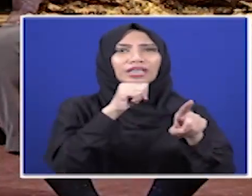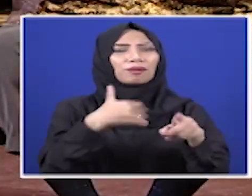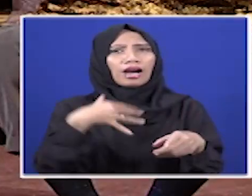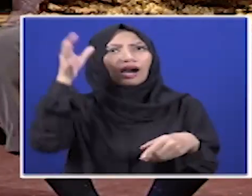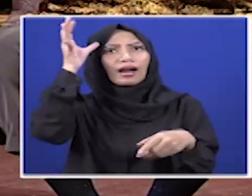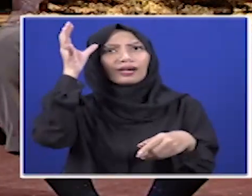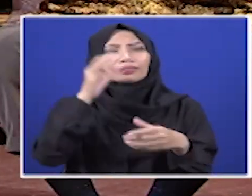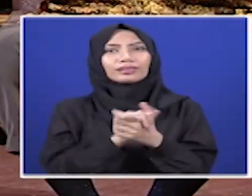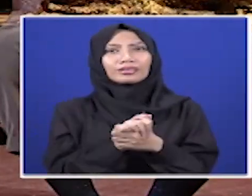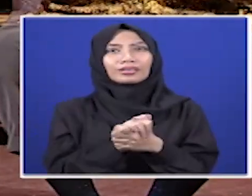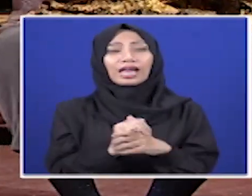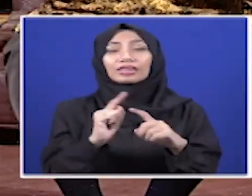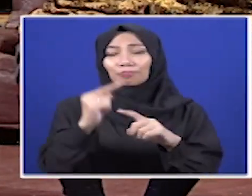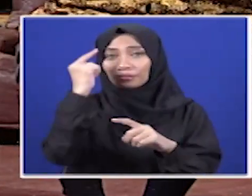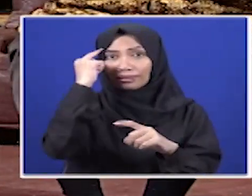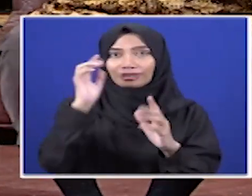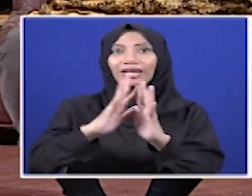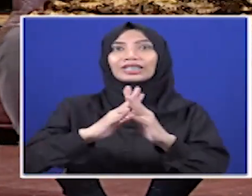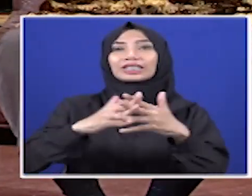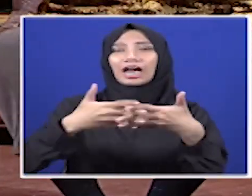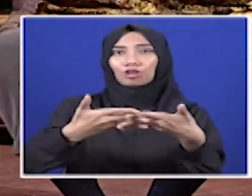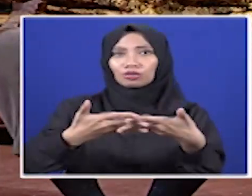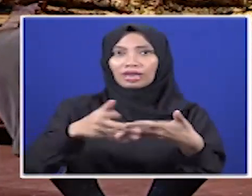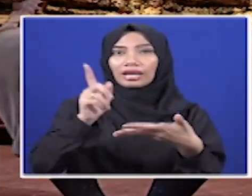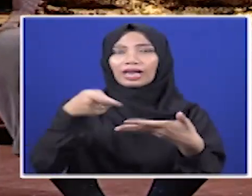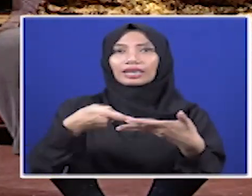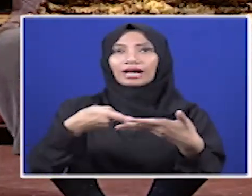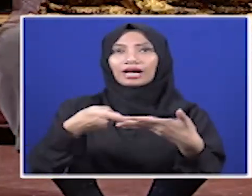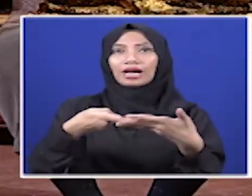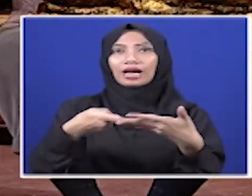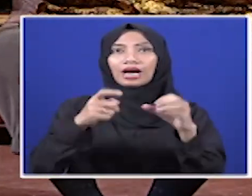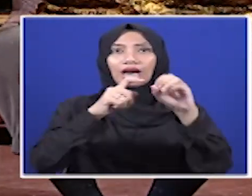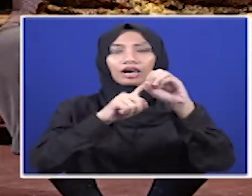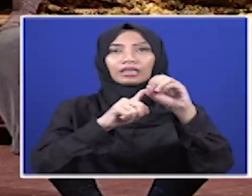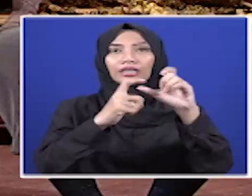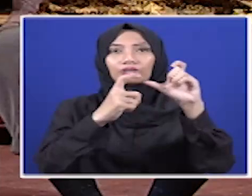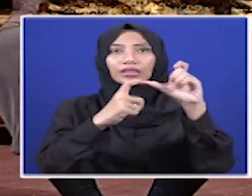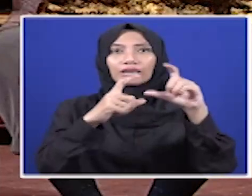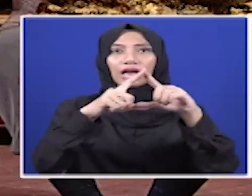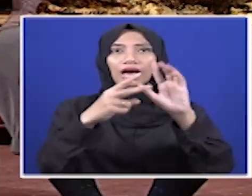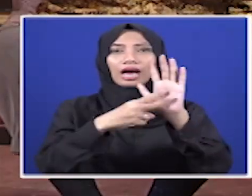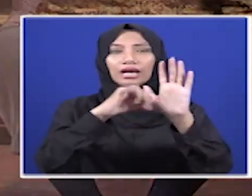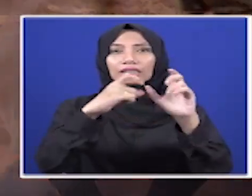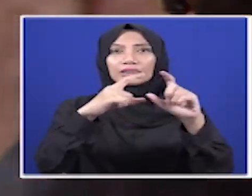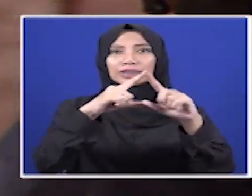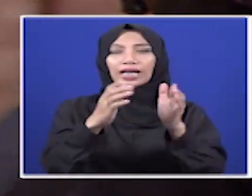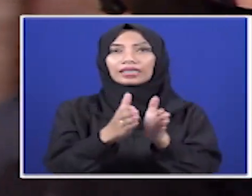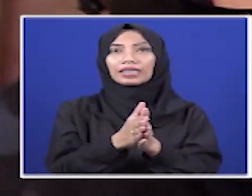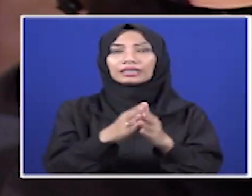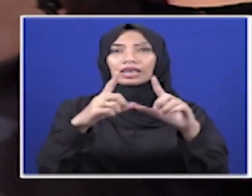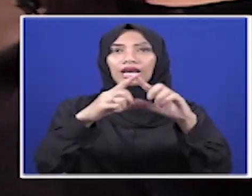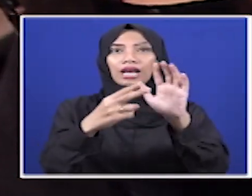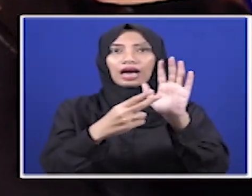tetapi di Alquran dijelaskan di surat an-nisa juga ada penjelasannya surat an-nur juga ada di sana dijelaskan bahwa orang